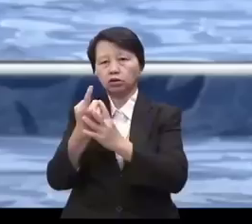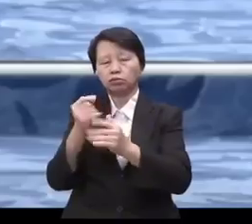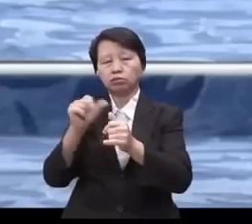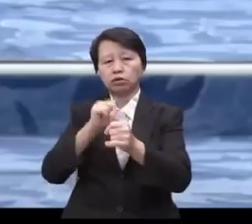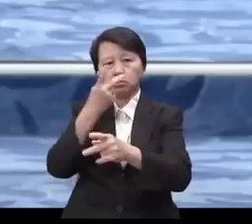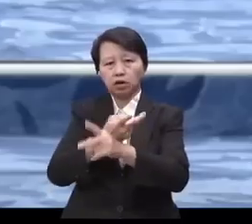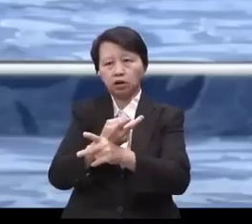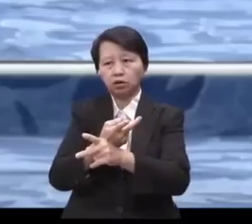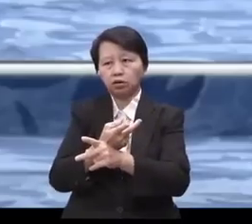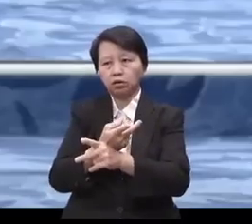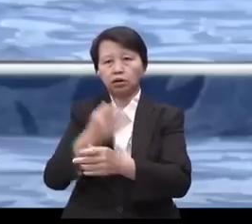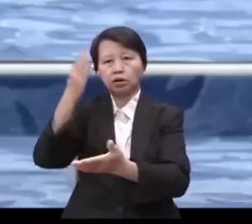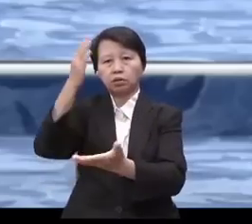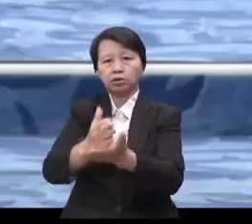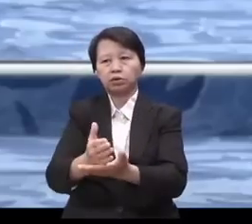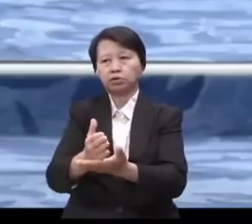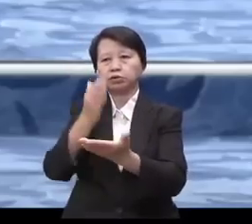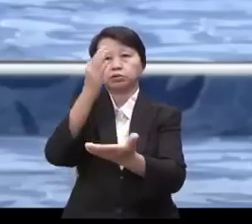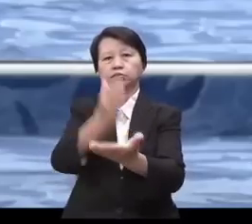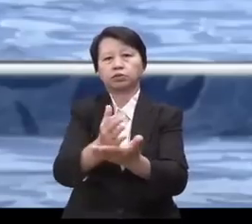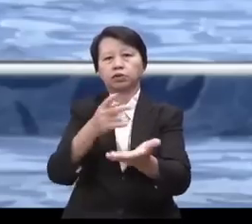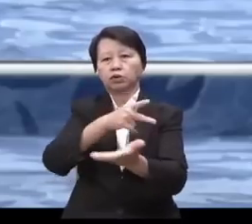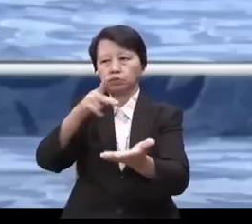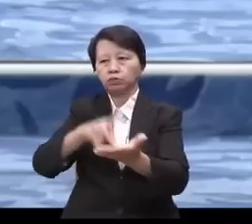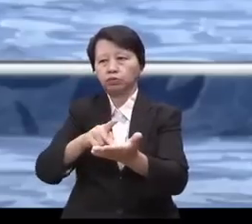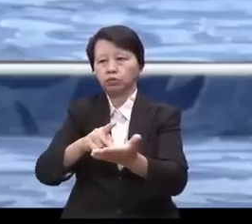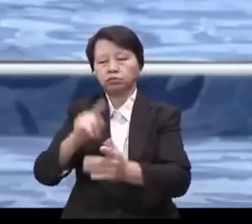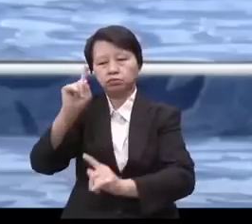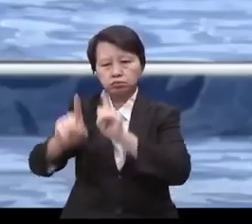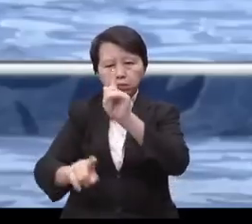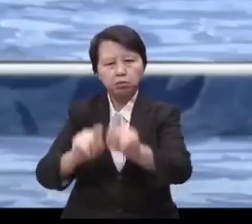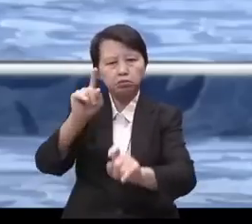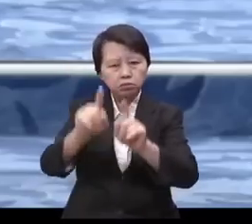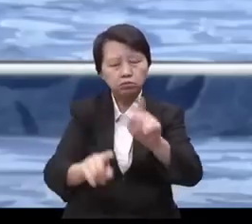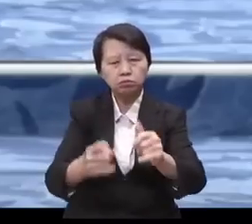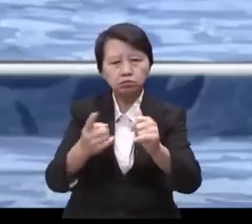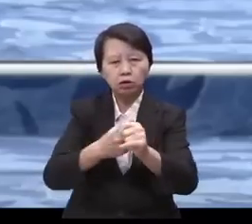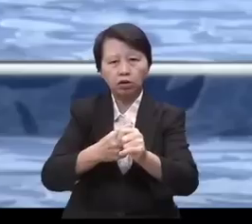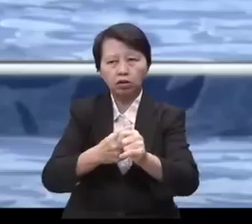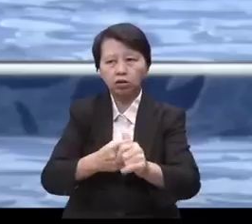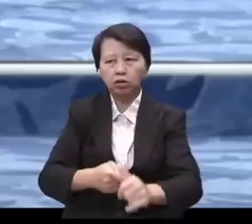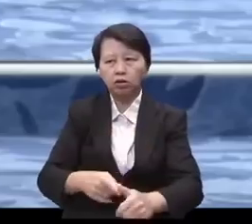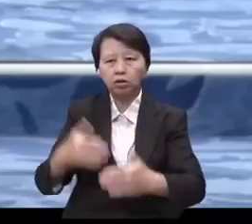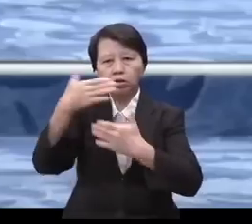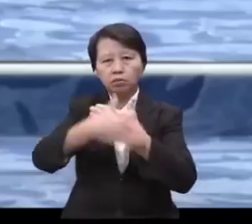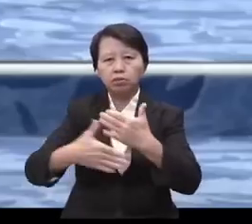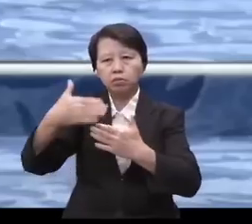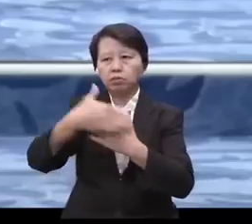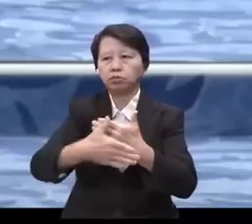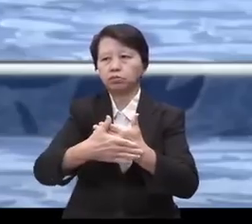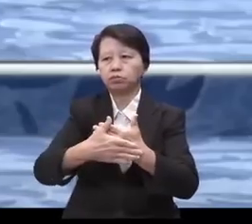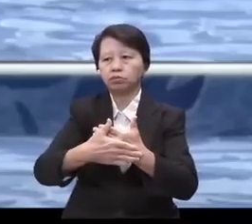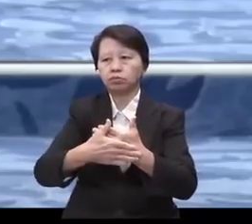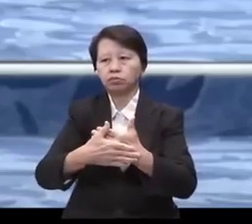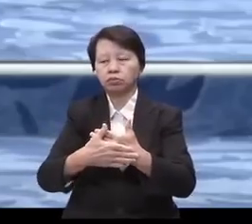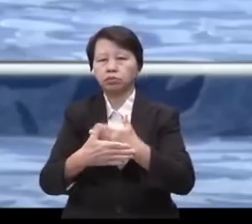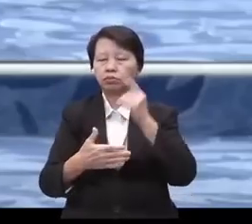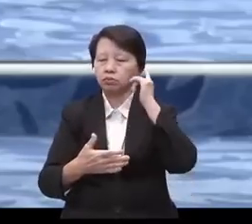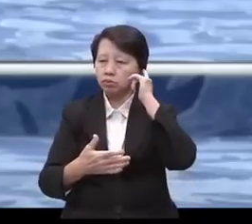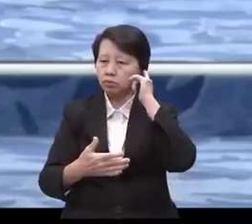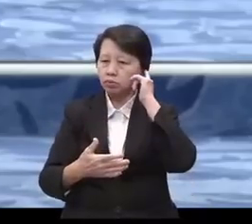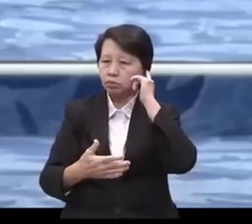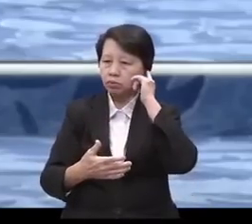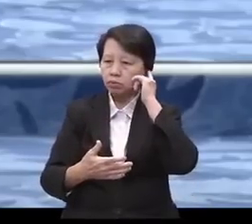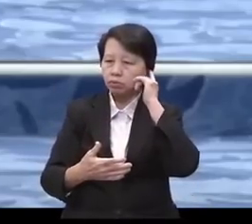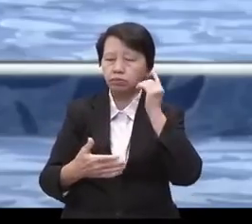dia berhenti di mana-mana pusat. Itu soal ditanya. Pertama soal Pan Borneo, lebih